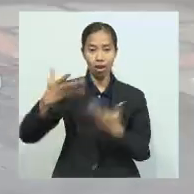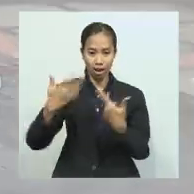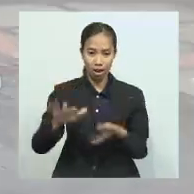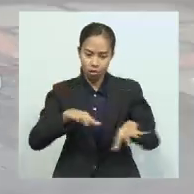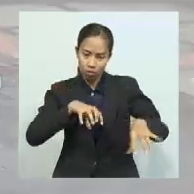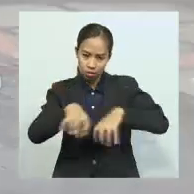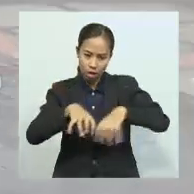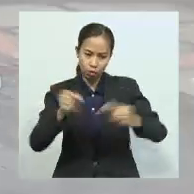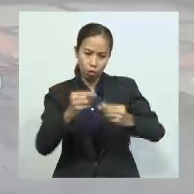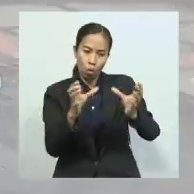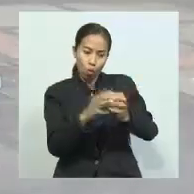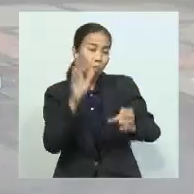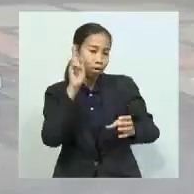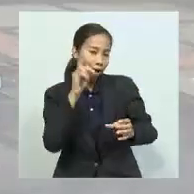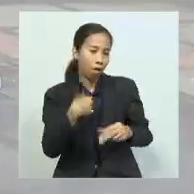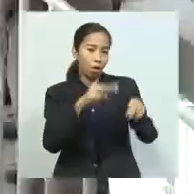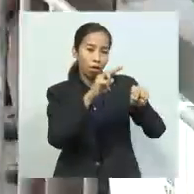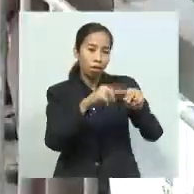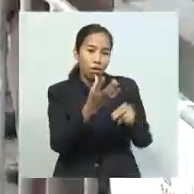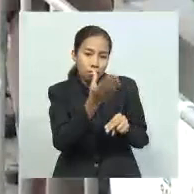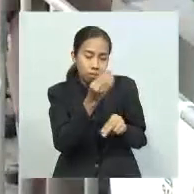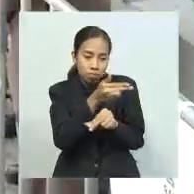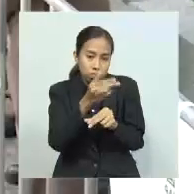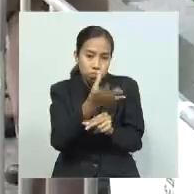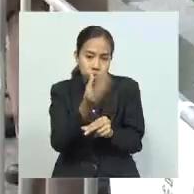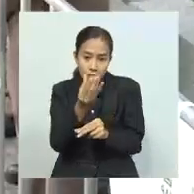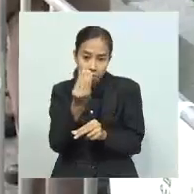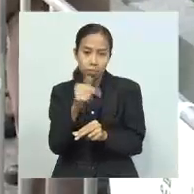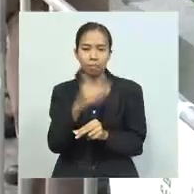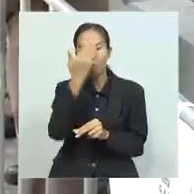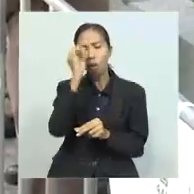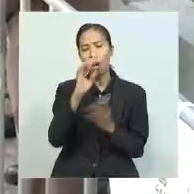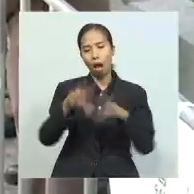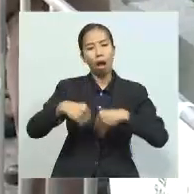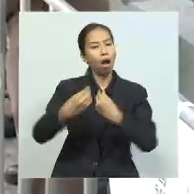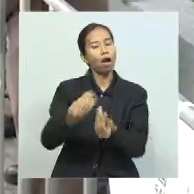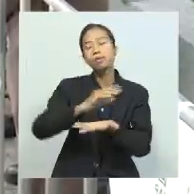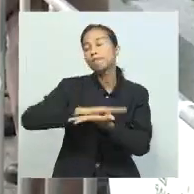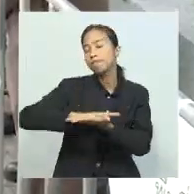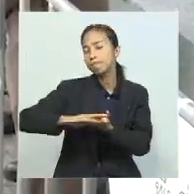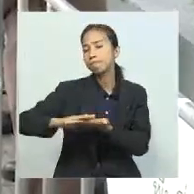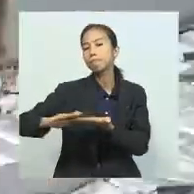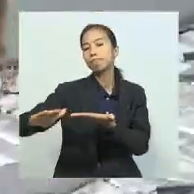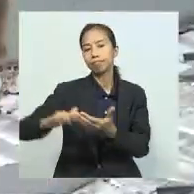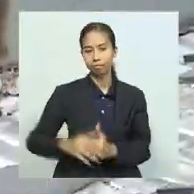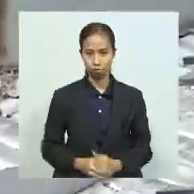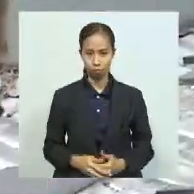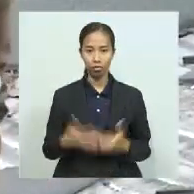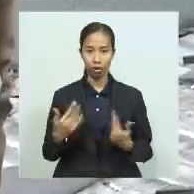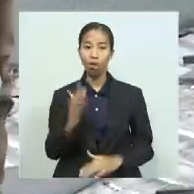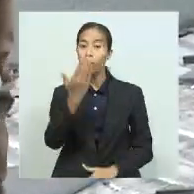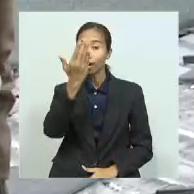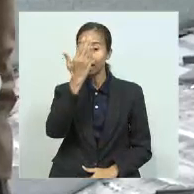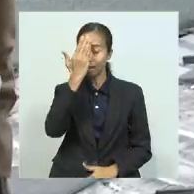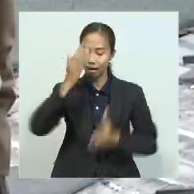จัดระเบียบสื่อมวลชนที่จะเข้ารับฟังการพิจารณาคดีอย่างเข้มงวดเพื่อความเป็นระเบียบเรียบร้อยขณะที่บริเวณด้านหน้า